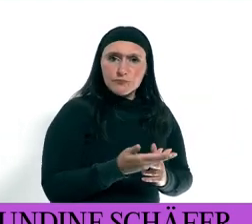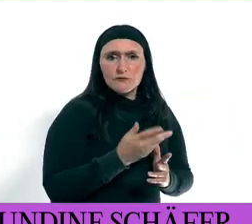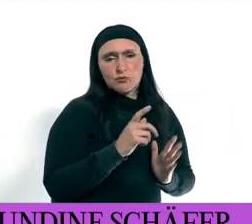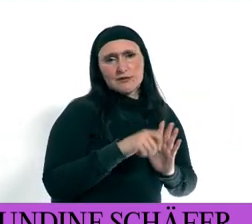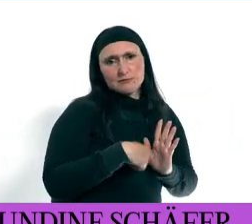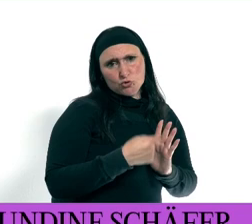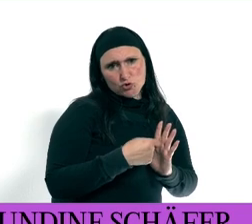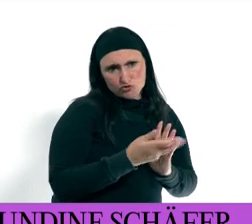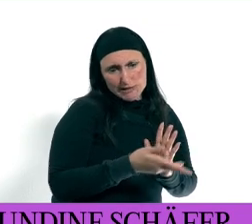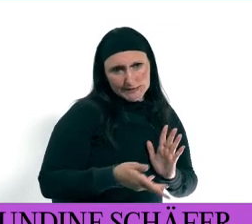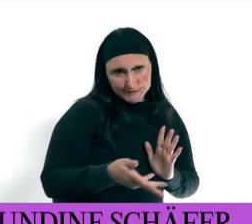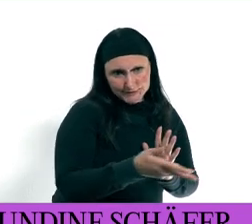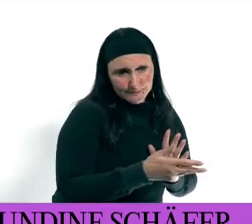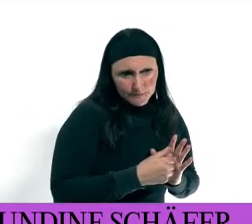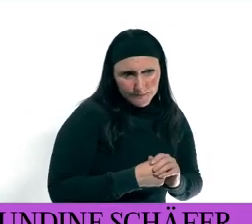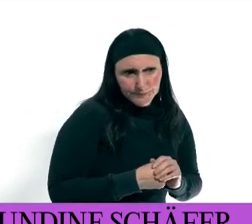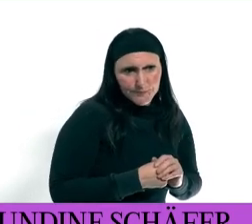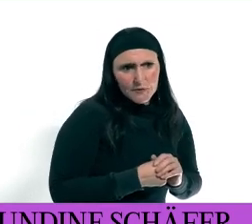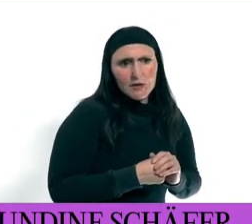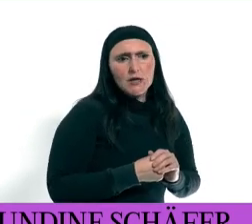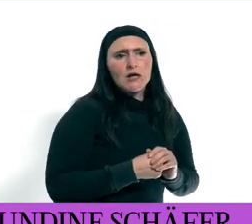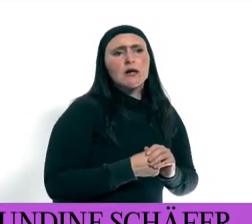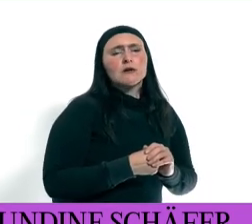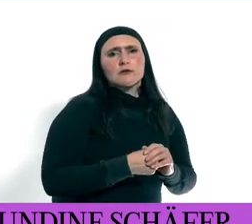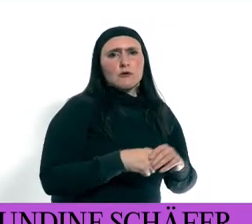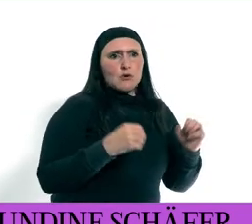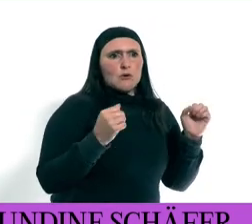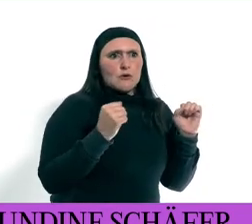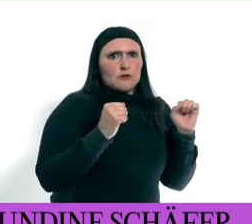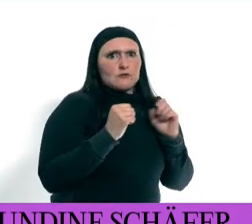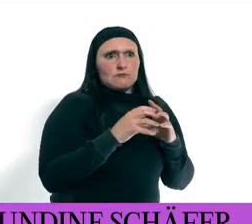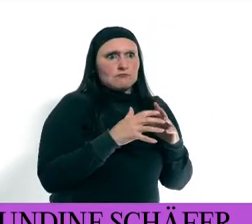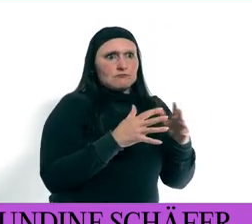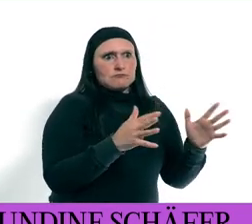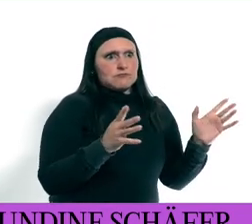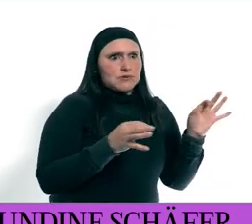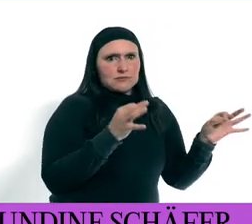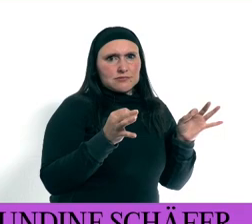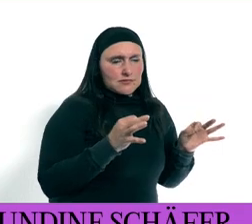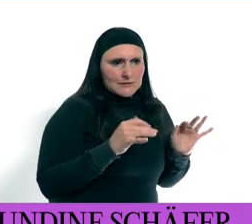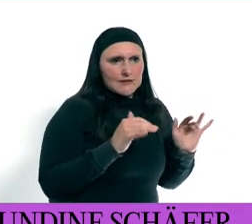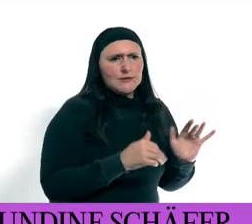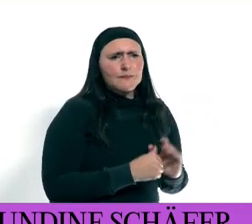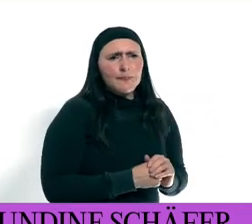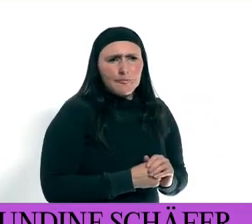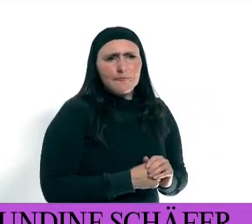Das war unser Pandemie- oder unser Lockdown-Projekt. Ja,